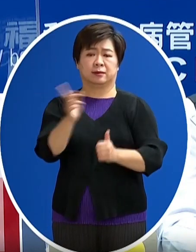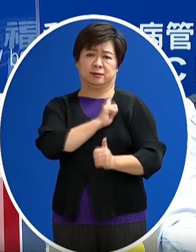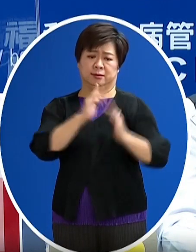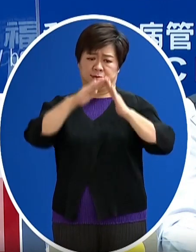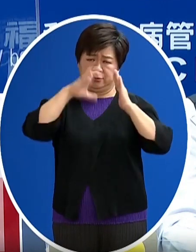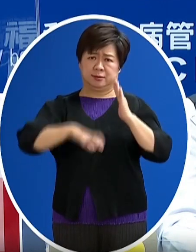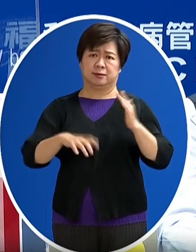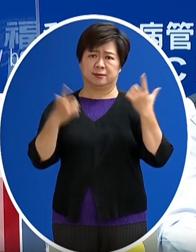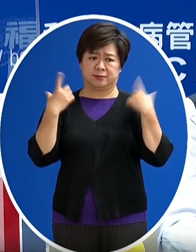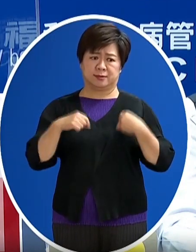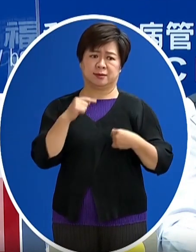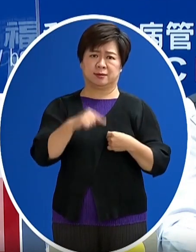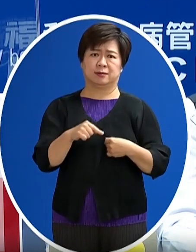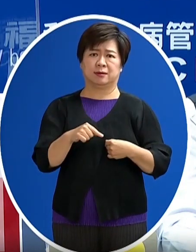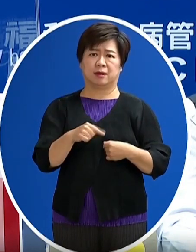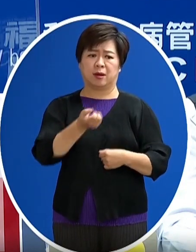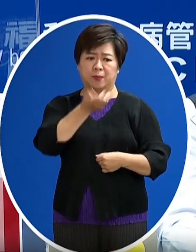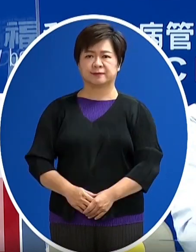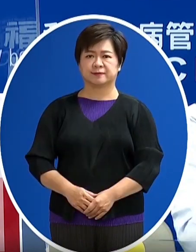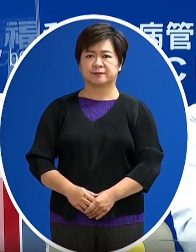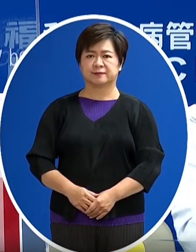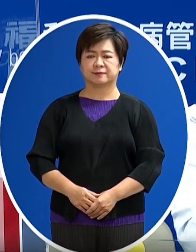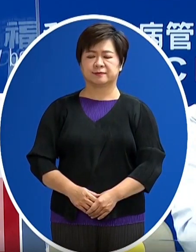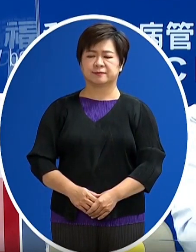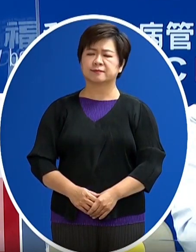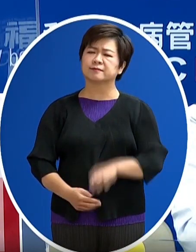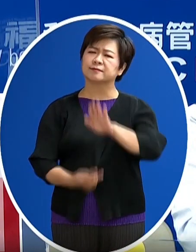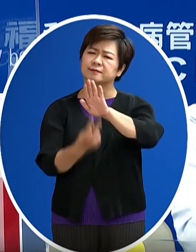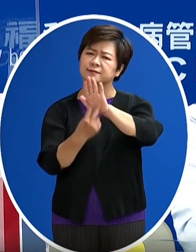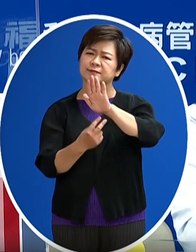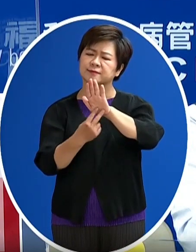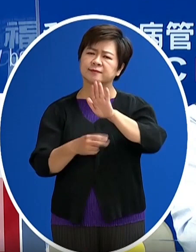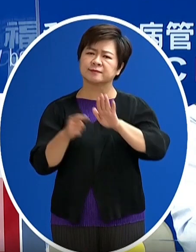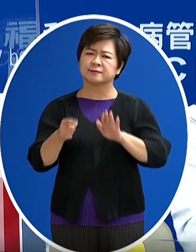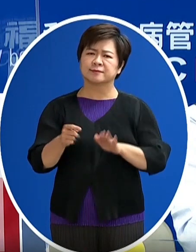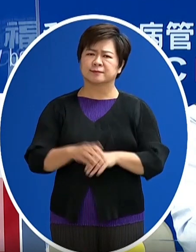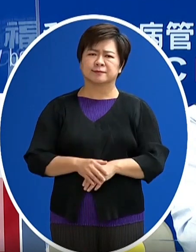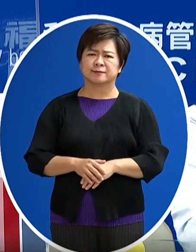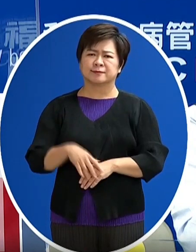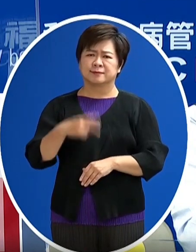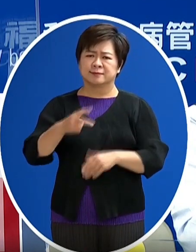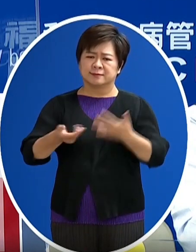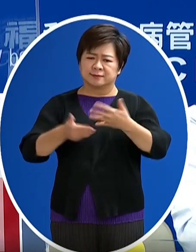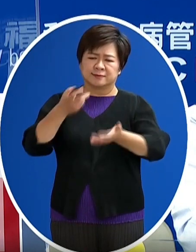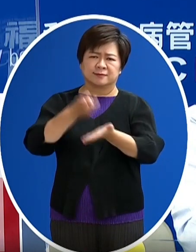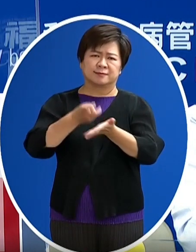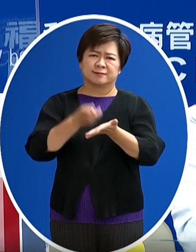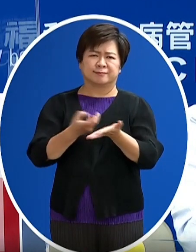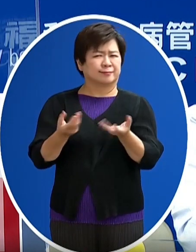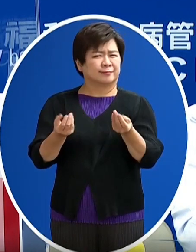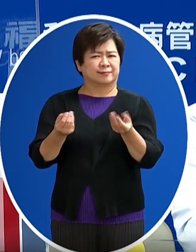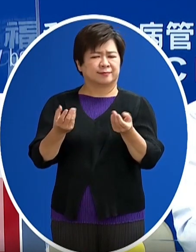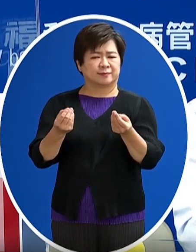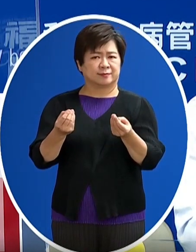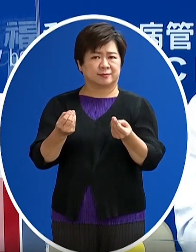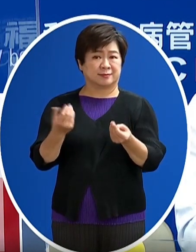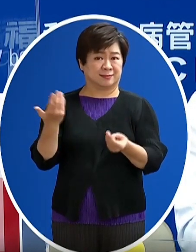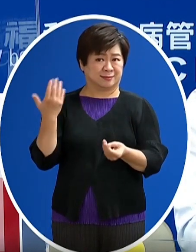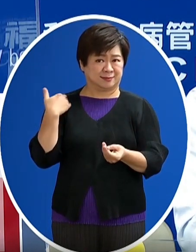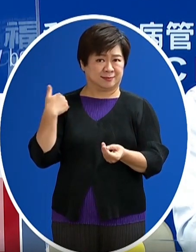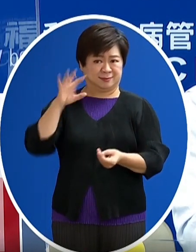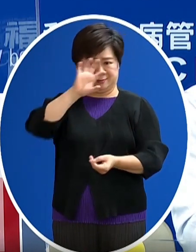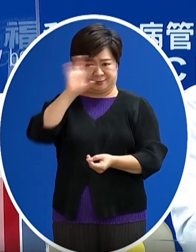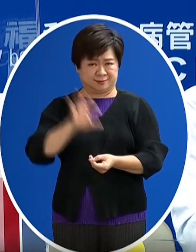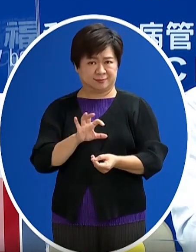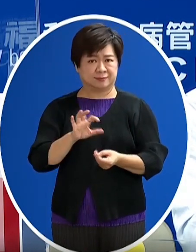本来的机会就已经高很多了。应该讲说没有什么可以加严的措施，但是要求对既有的防疫的